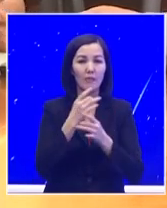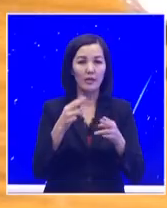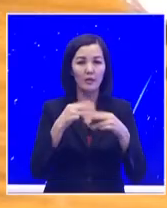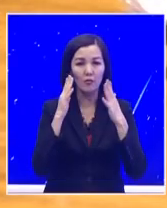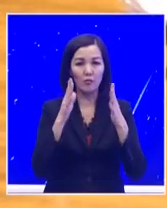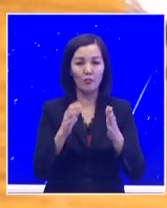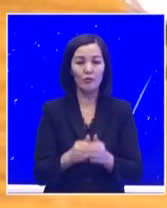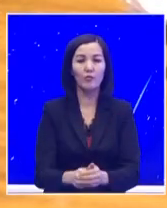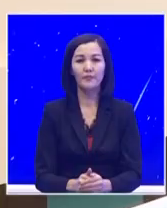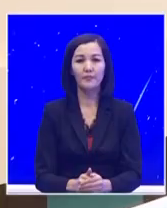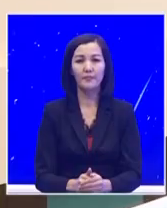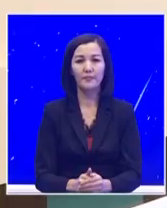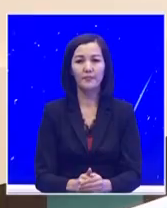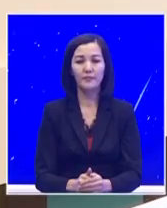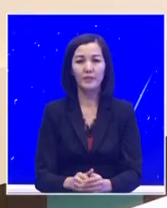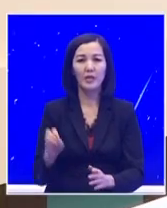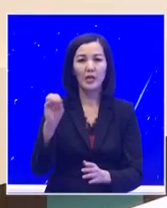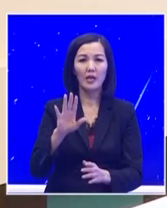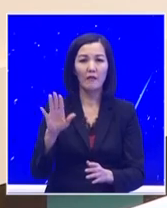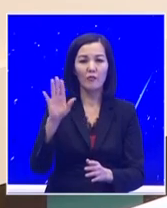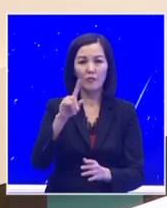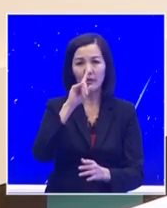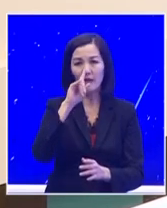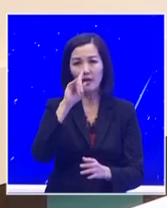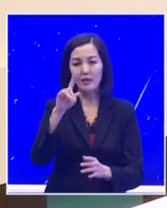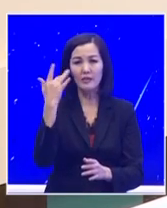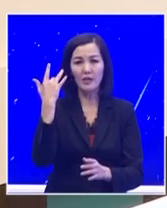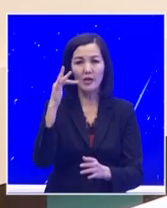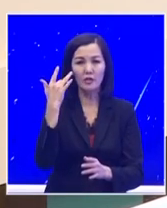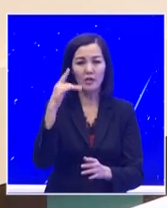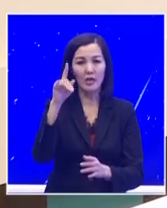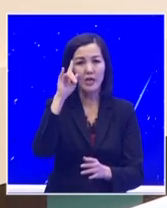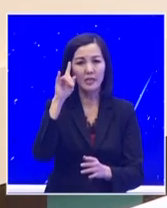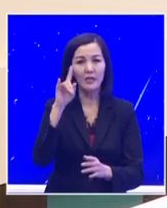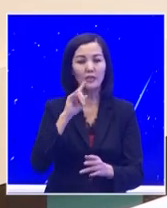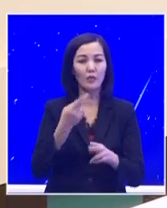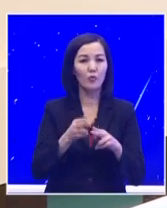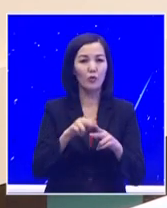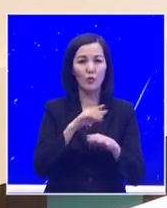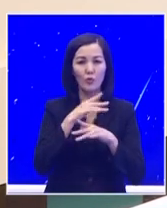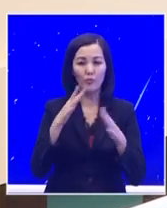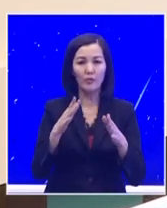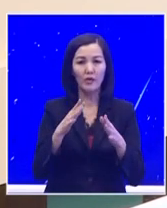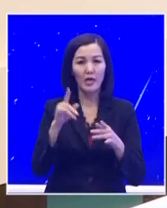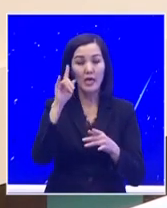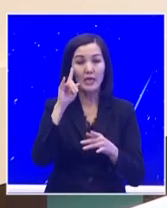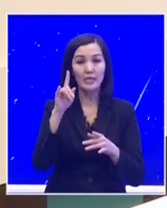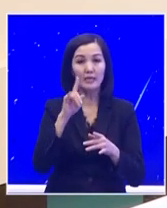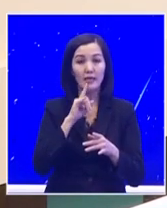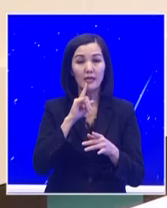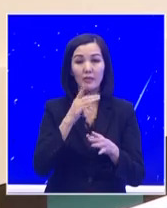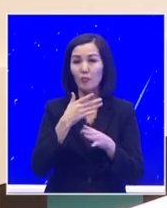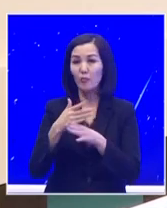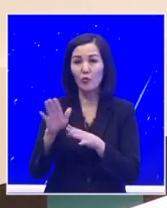бөлініп отыр. Еуропа жақта, алыс ақыштың өзінде қазақтар өте көп. Қазақтар деп қана